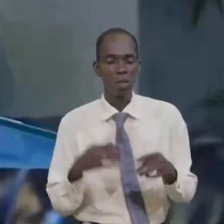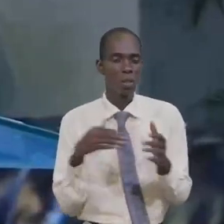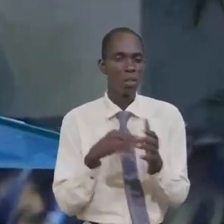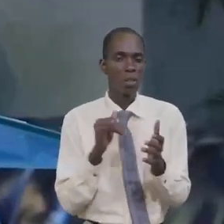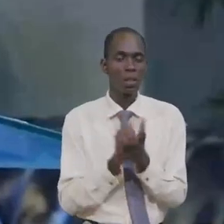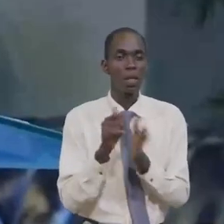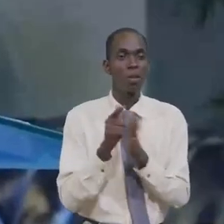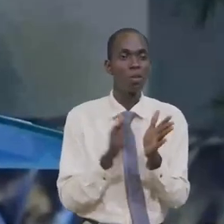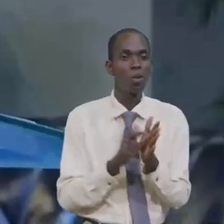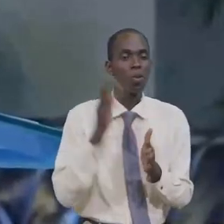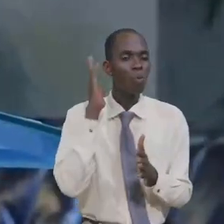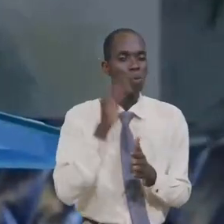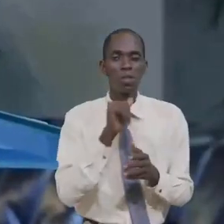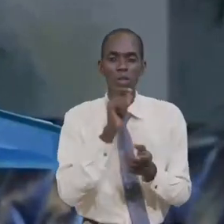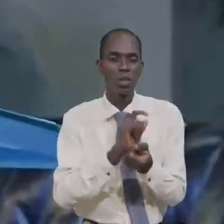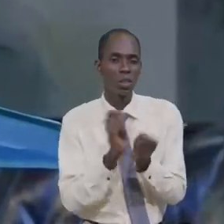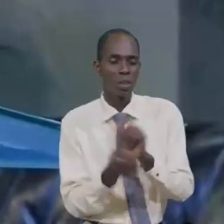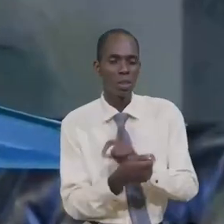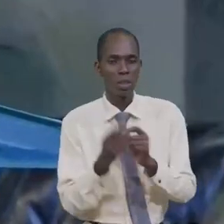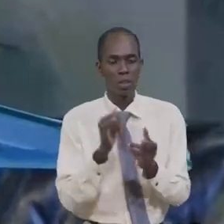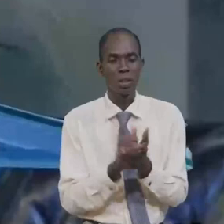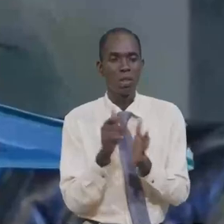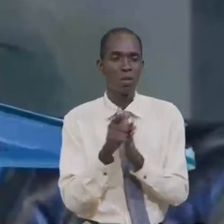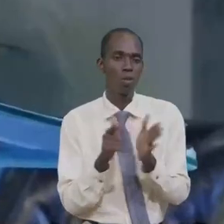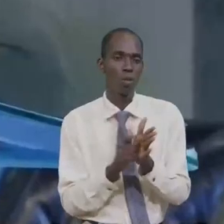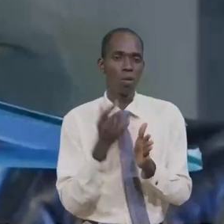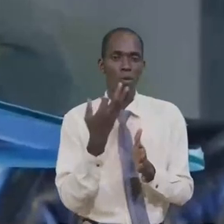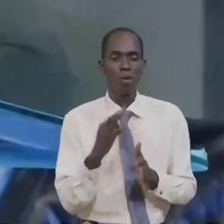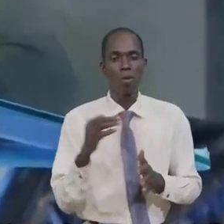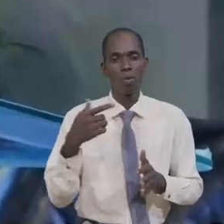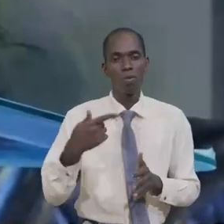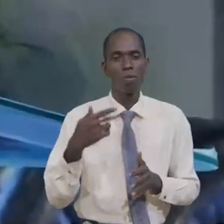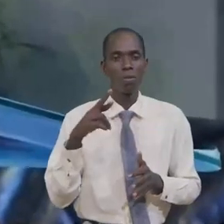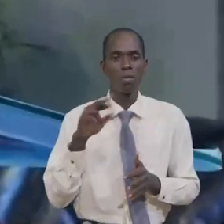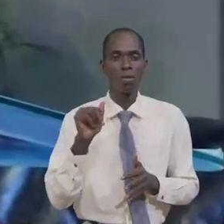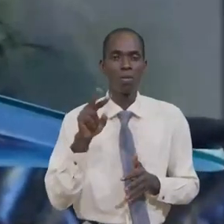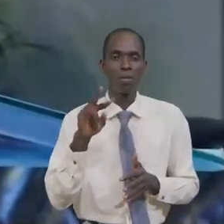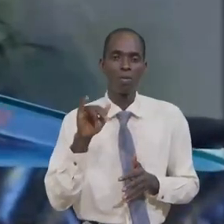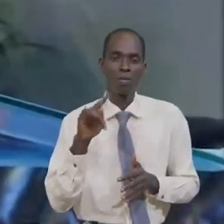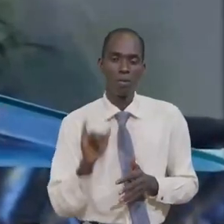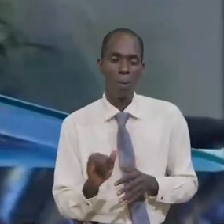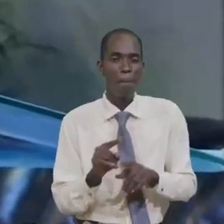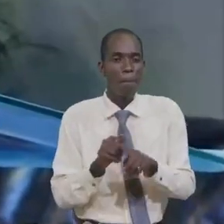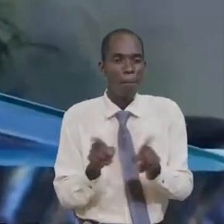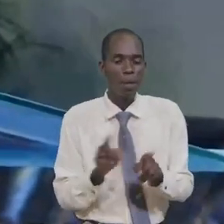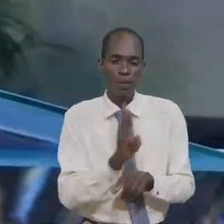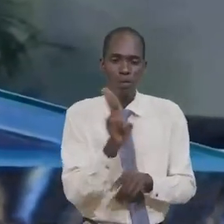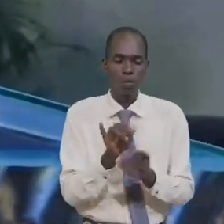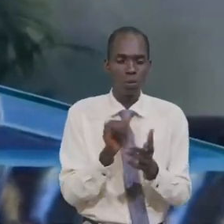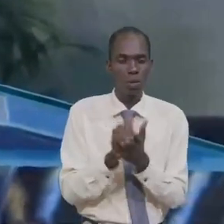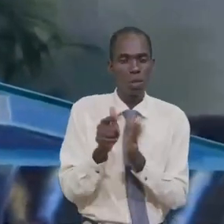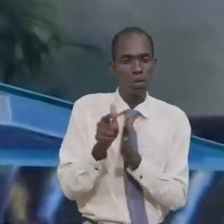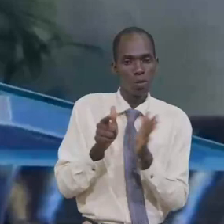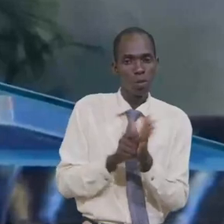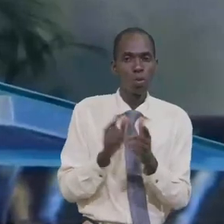ne va rien pas changer la langue de la gravité pour parler là où